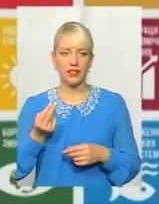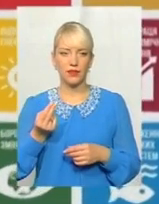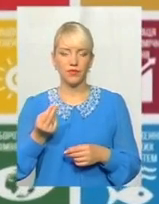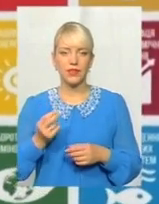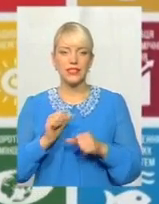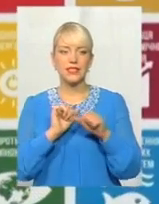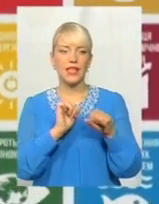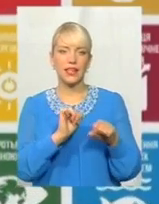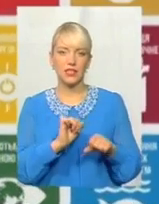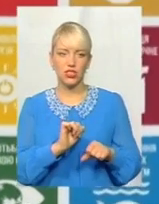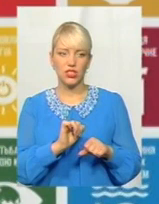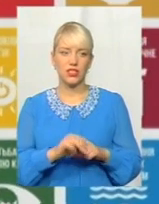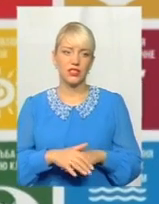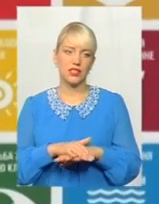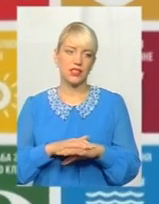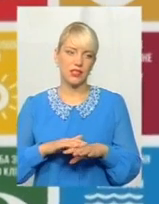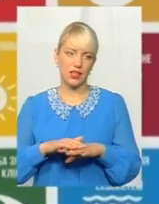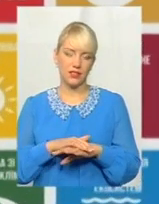соціальна захищеність населення.